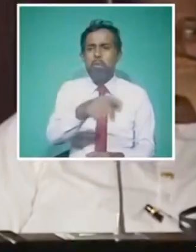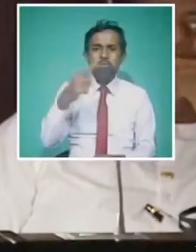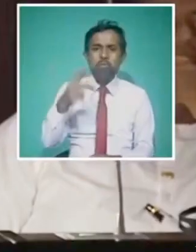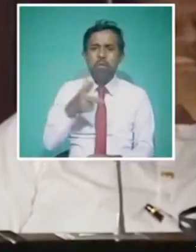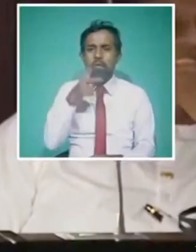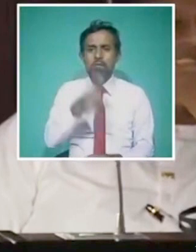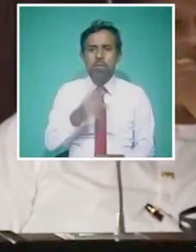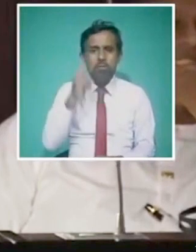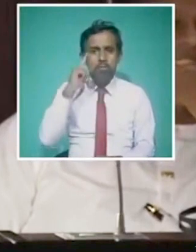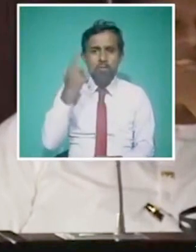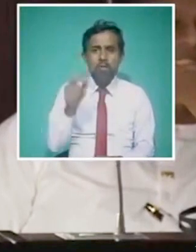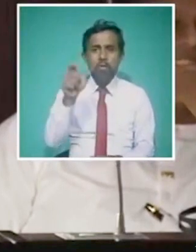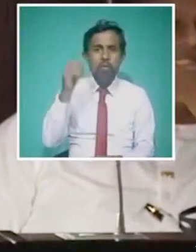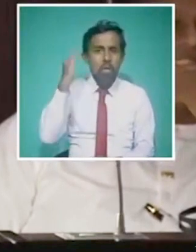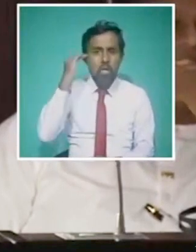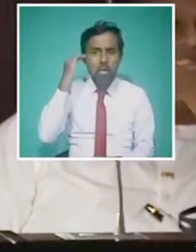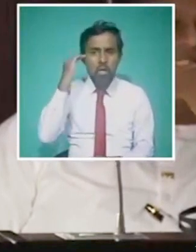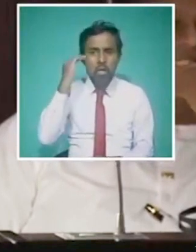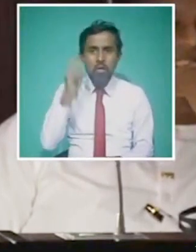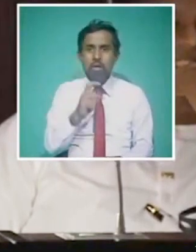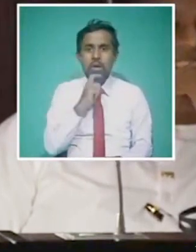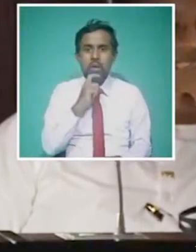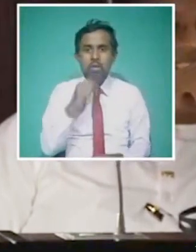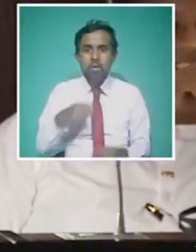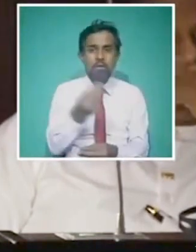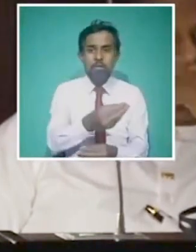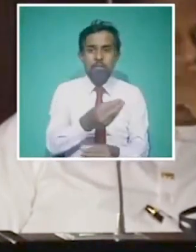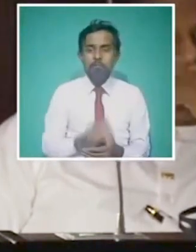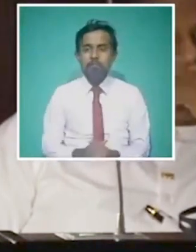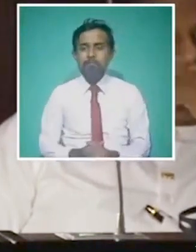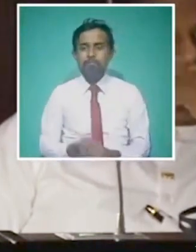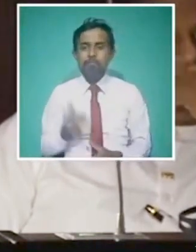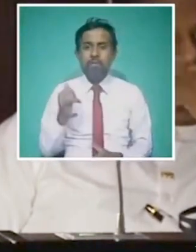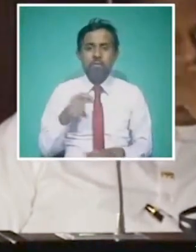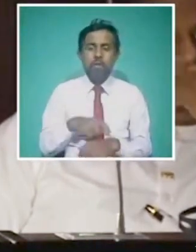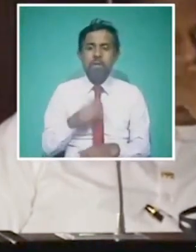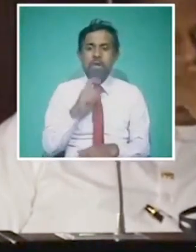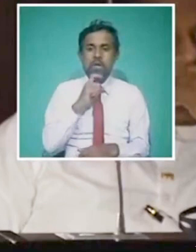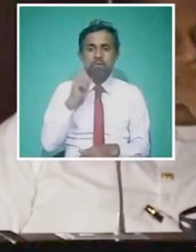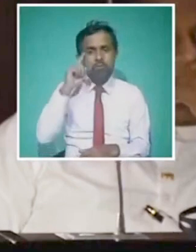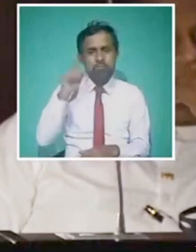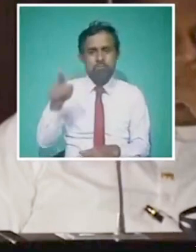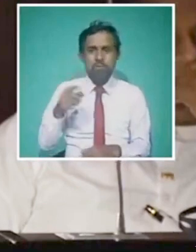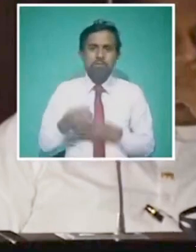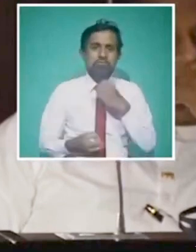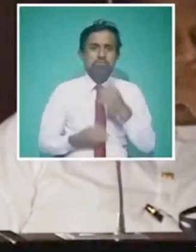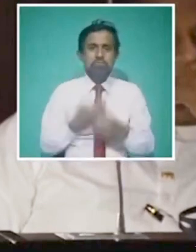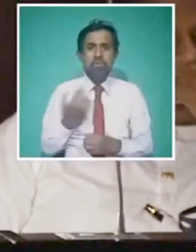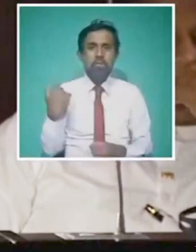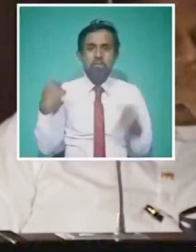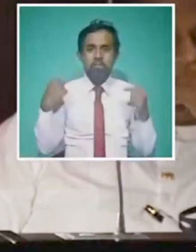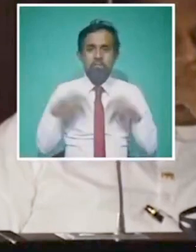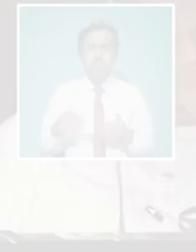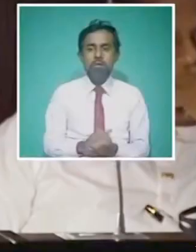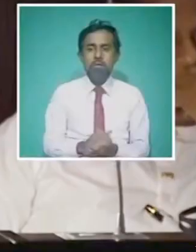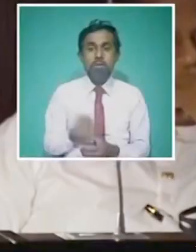ගියා. මොකද අද එතුමාගේ එතුමියගේ මං හිතන්නේ නඩුව ආද ඇවිල්ලා තියෙනවා උසාවියේ. සමහර විට ඒ නඩුව හින්දා දන්නේ එතුමිය කලබල වෙලා ඇවිල්ලා මෙතන අපි